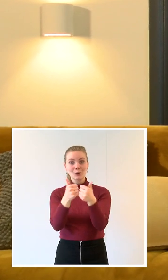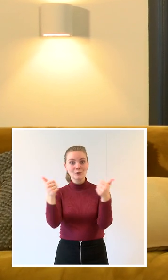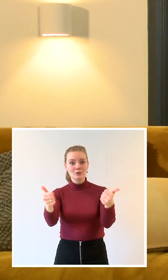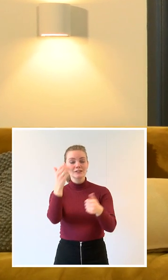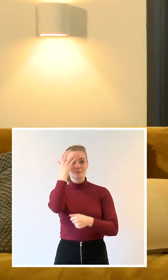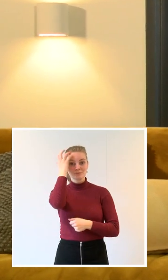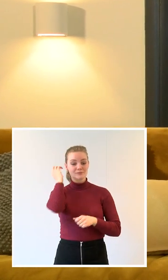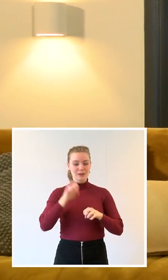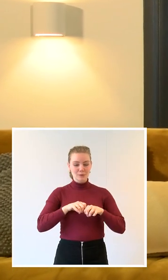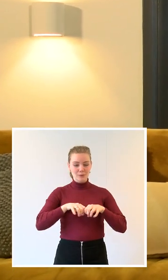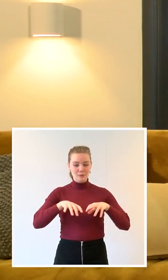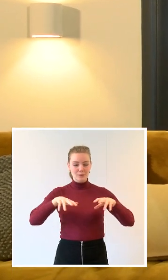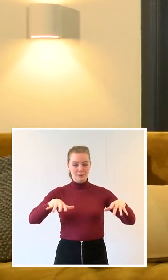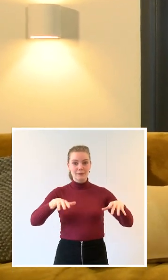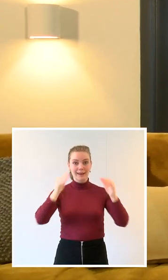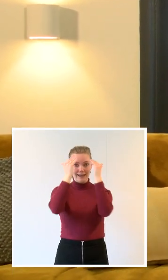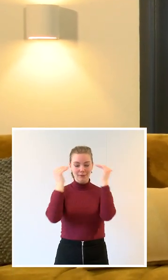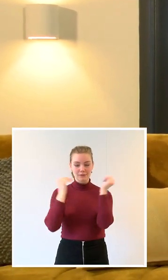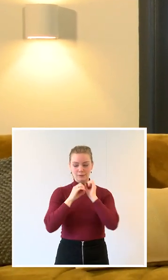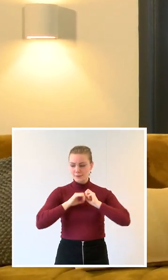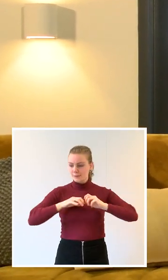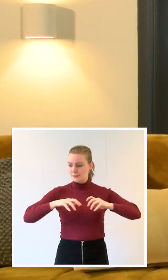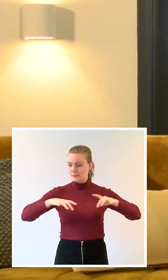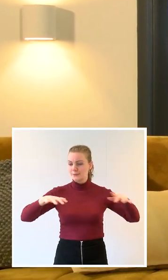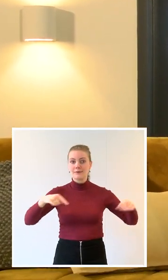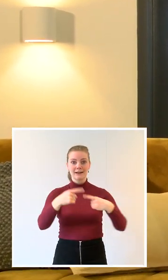Egypte, omdat God Jozef zegent.